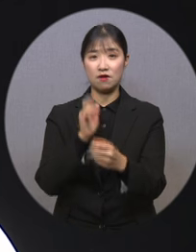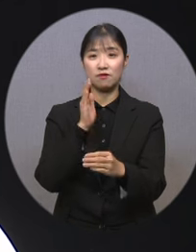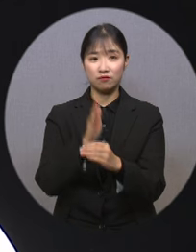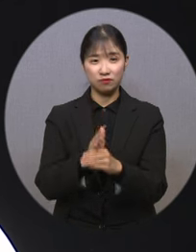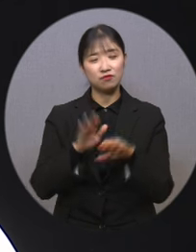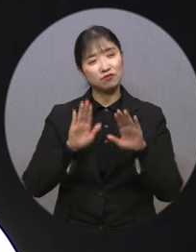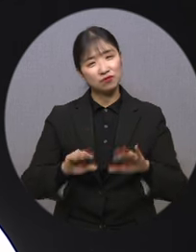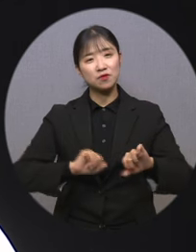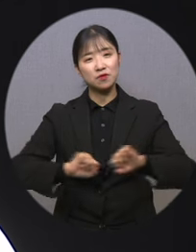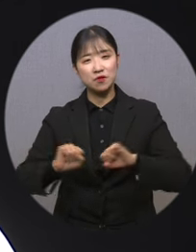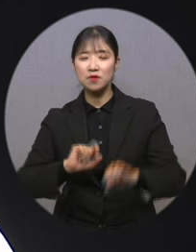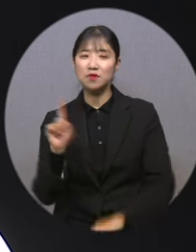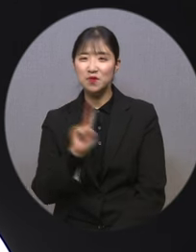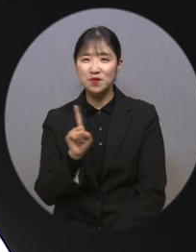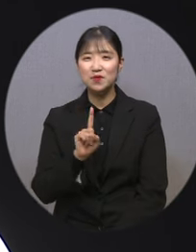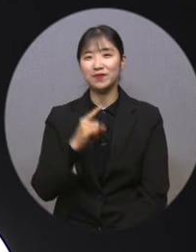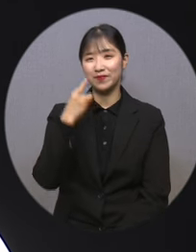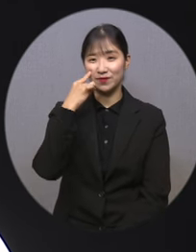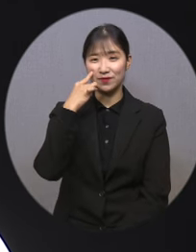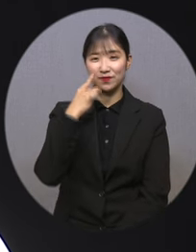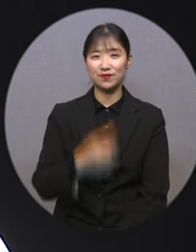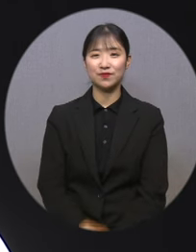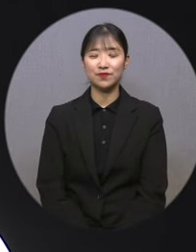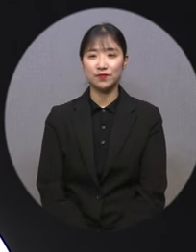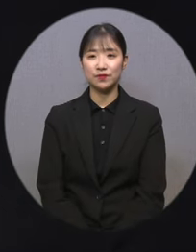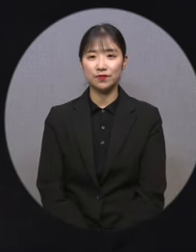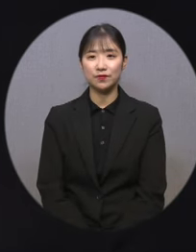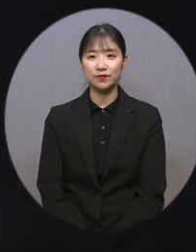어떻게 지내시는지 많은 분들이 궁금해하시거든요.